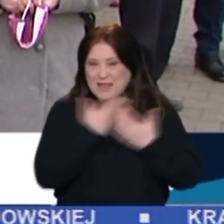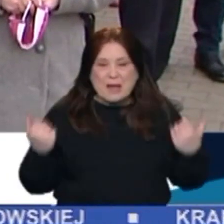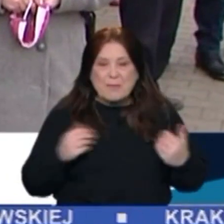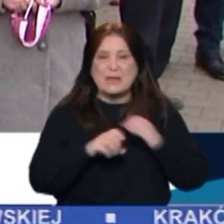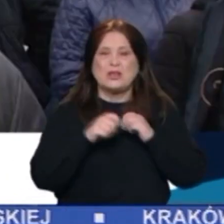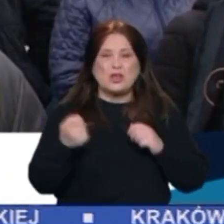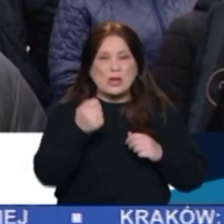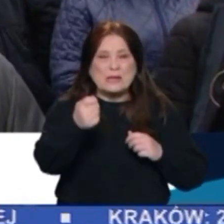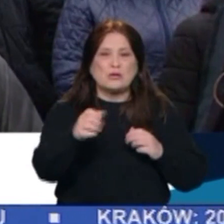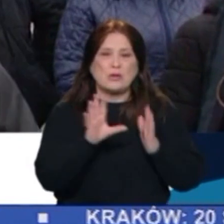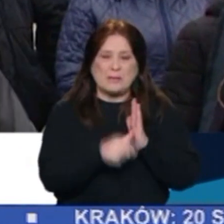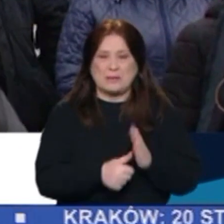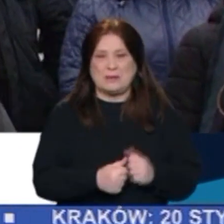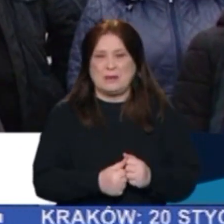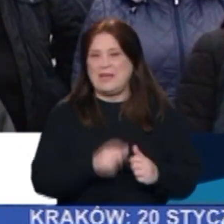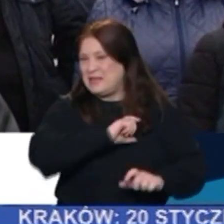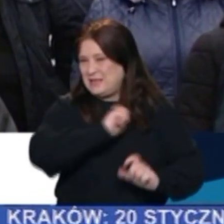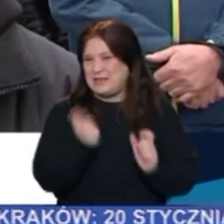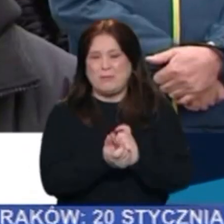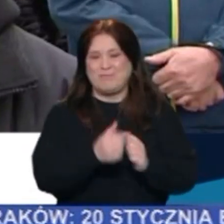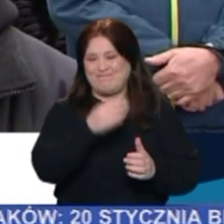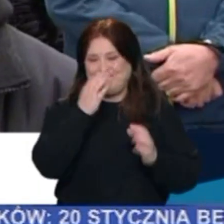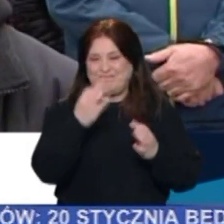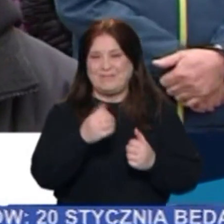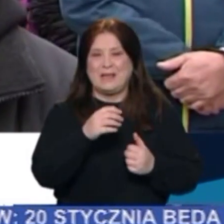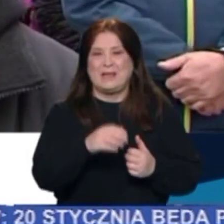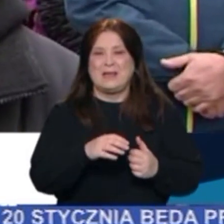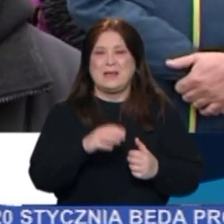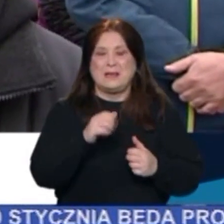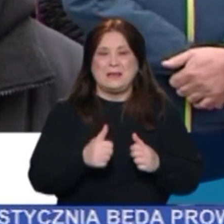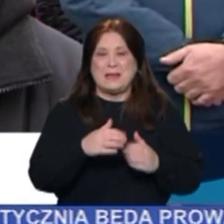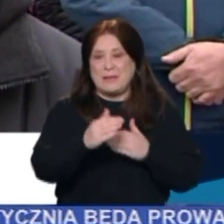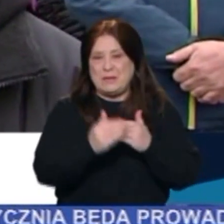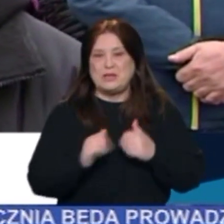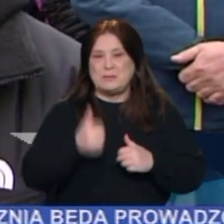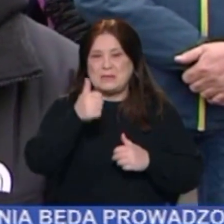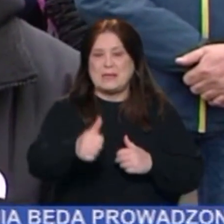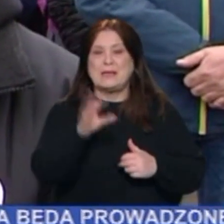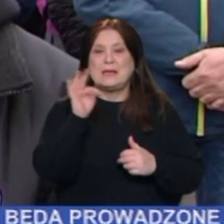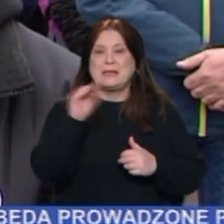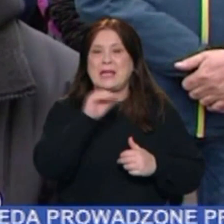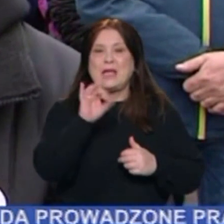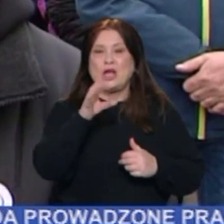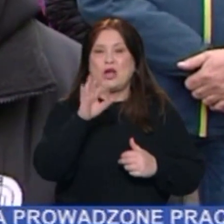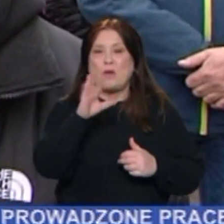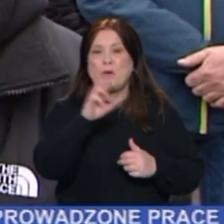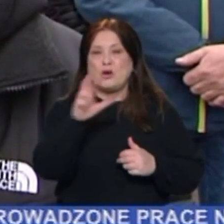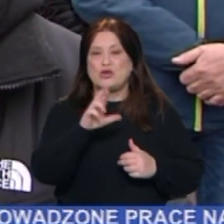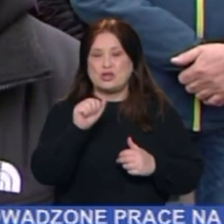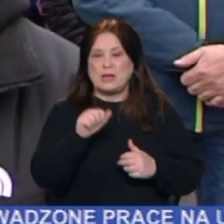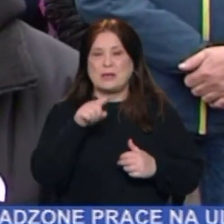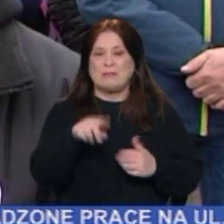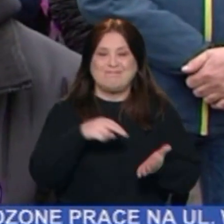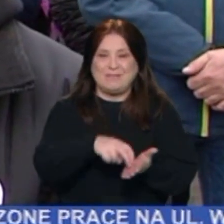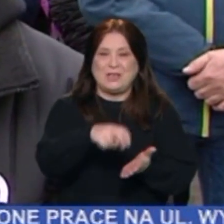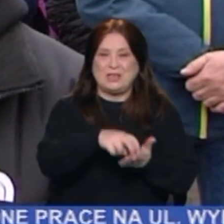miasta w ogóle. My jesteśmy tu całkowicie wykluczeni. Najbliższy przystanek jest dopiero Sztęgoborzy, trzeba by było dojeżdżać i iść na